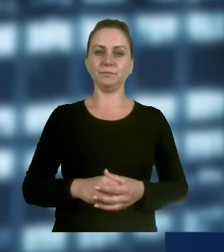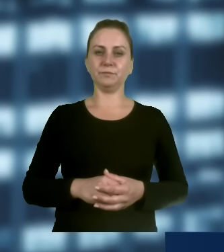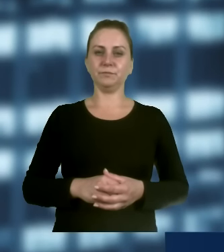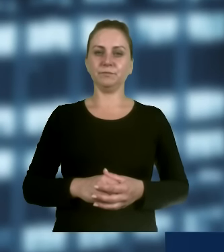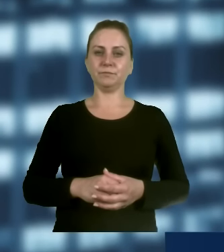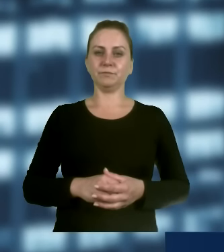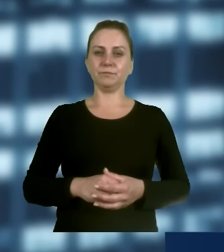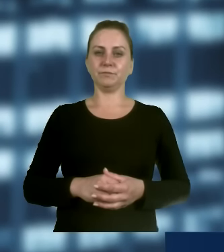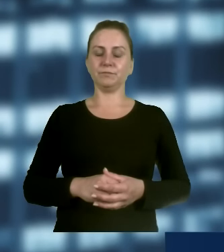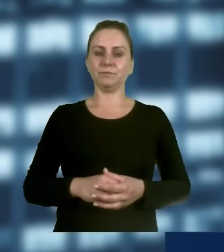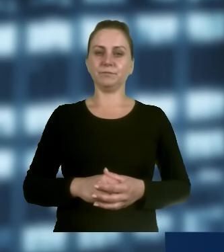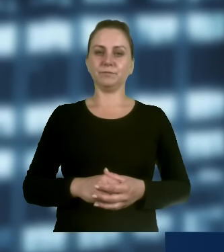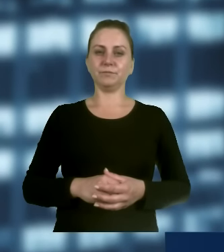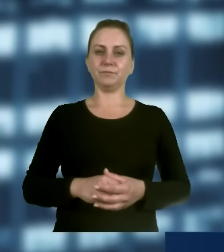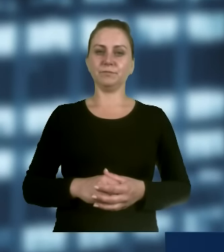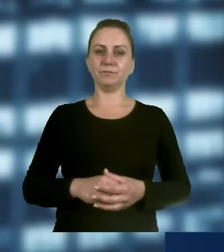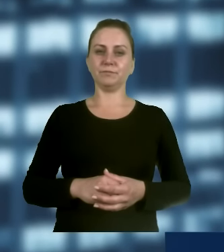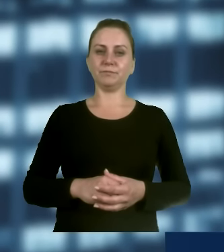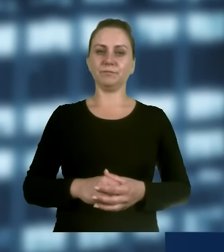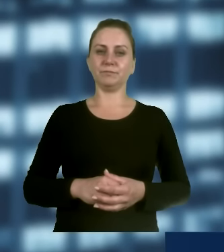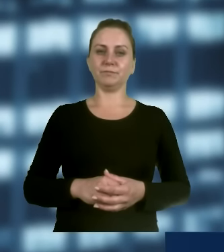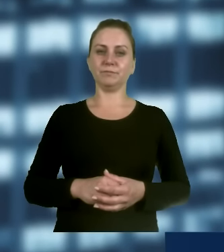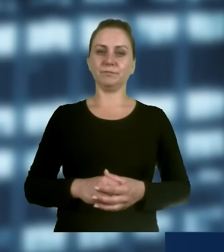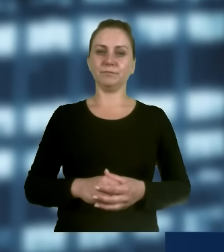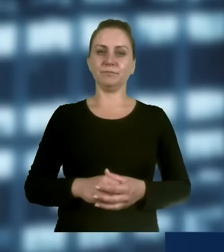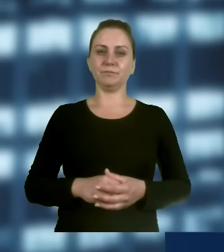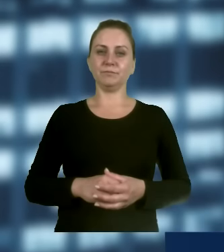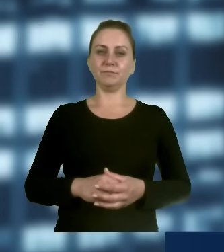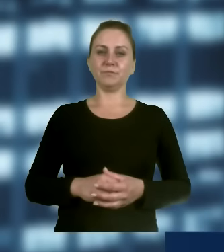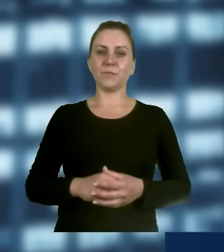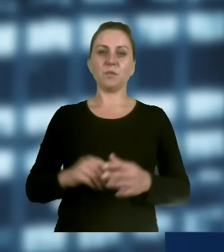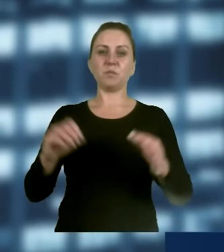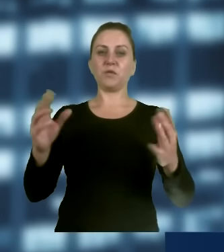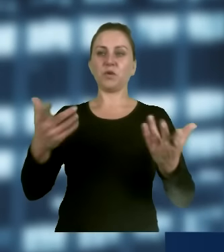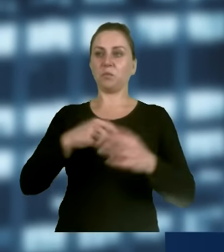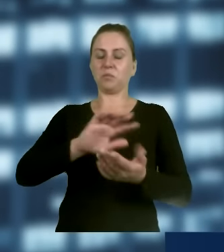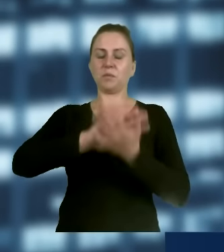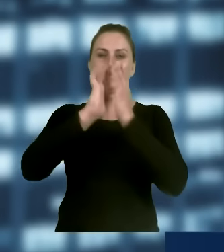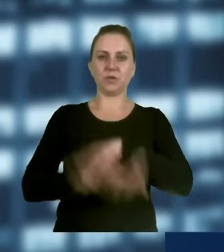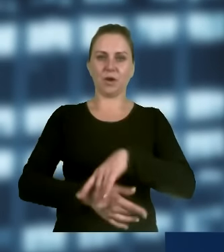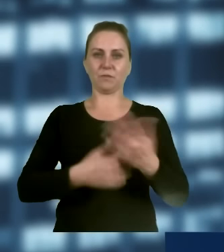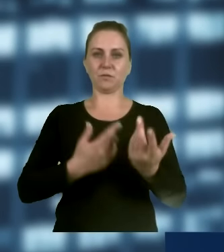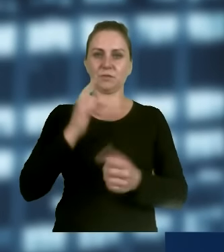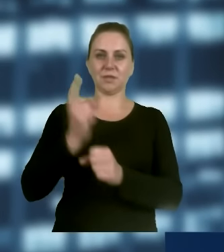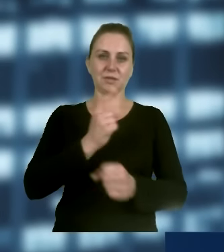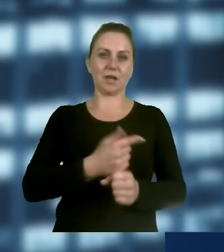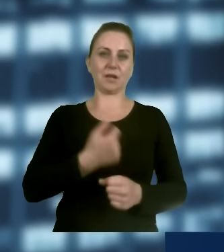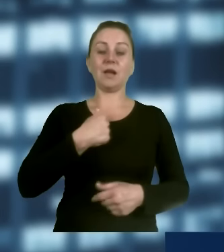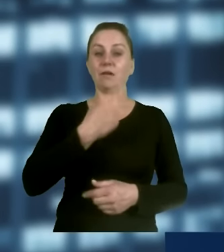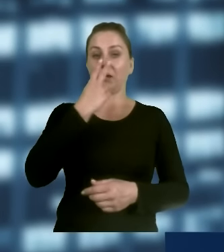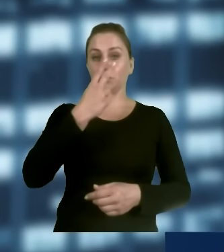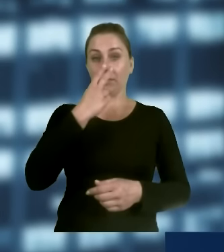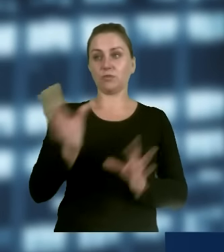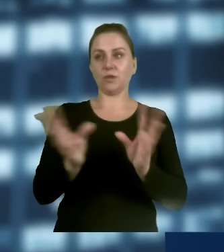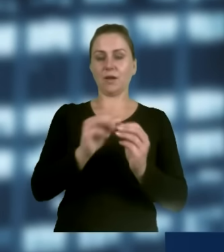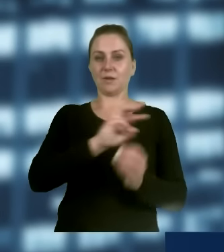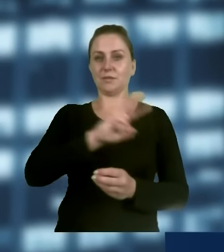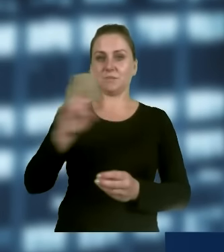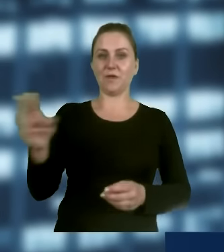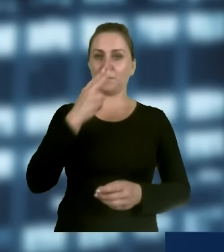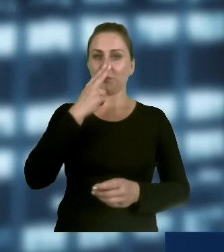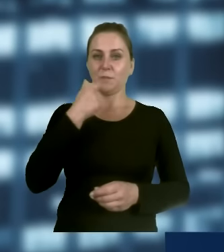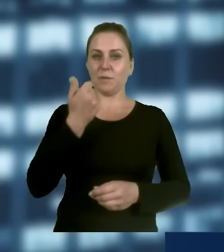To jest, powiem, kopernikański przewrót w podejściu. Ja zobaczę razem z państwem,